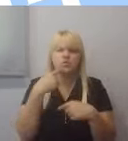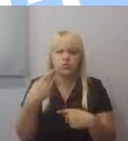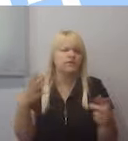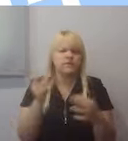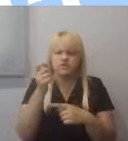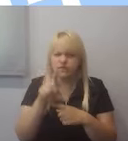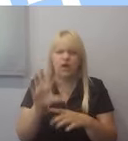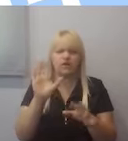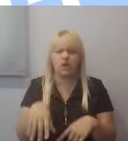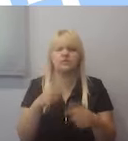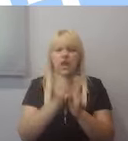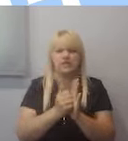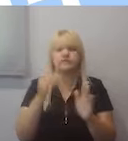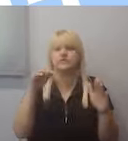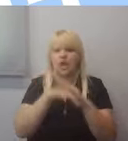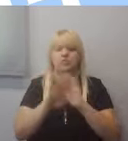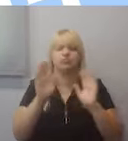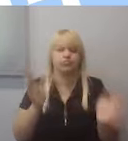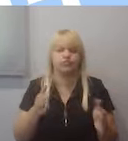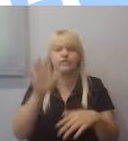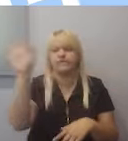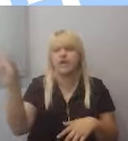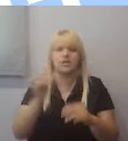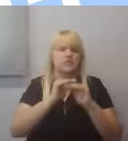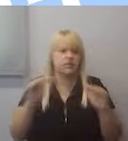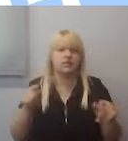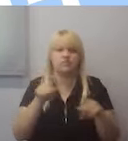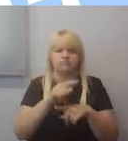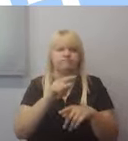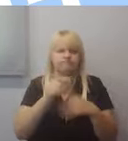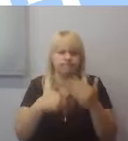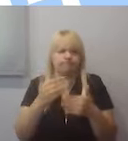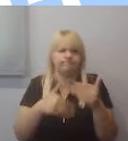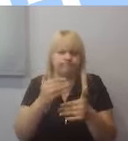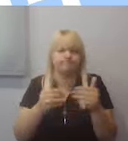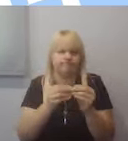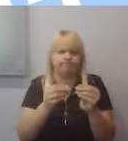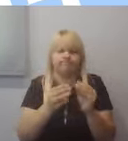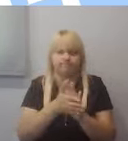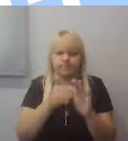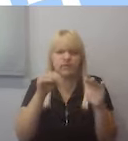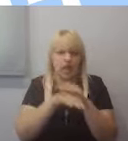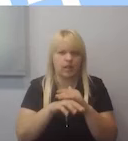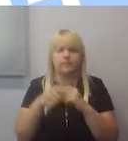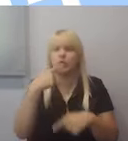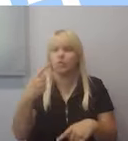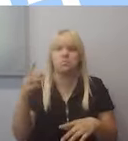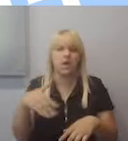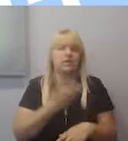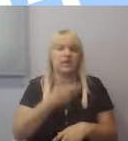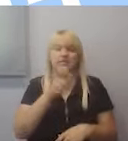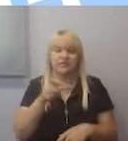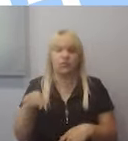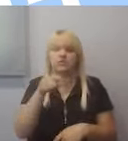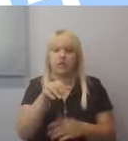būtu valsts līmenī mēs pie tā strādājam ja mēs runājam par iedzīvotājiem tad tās ir tās rezerves kurām